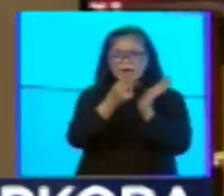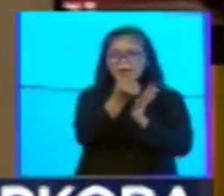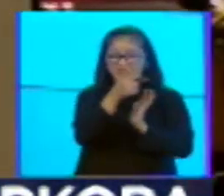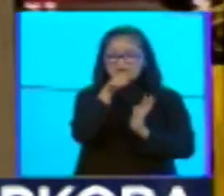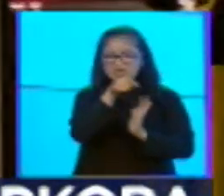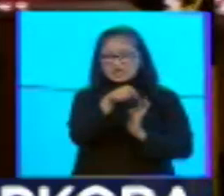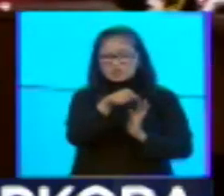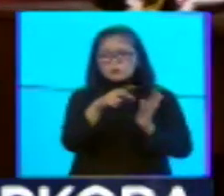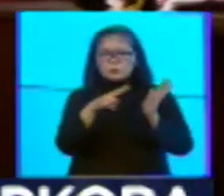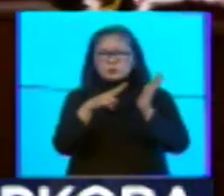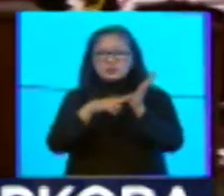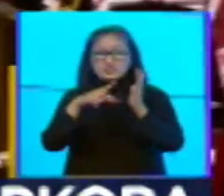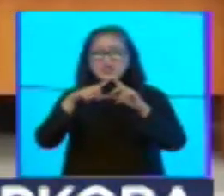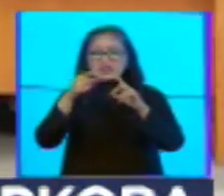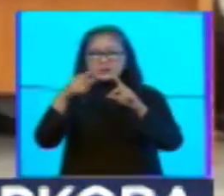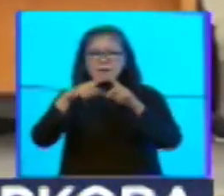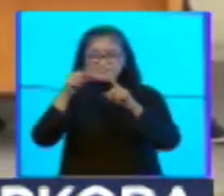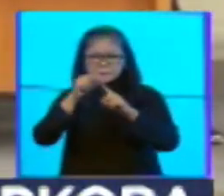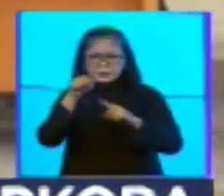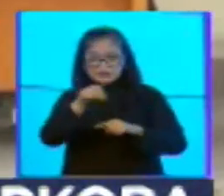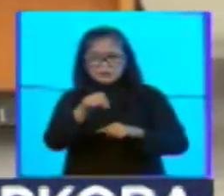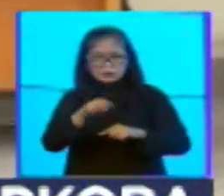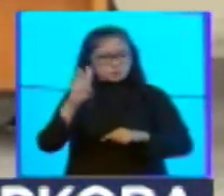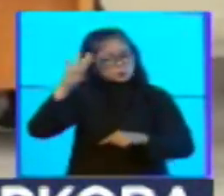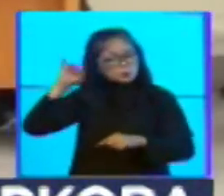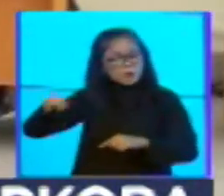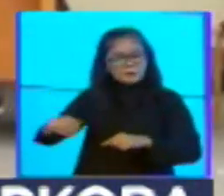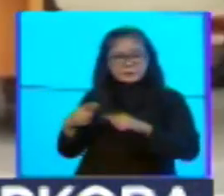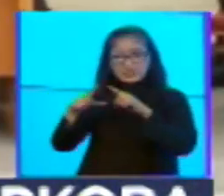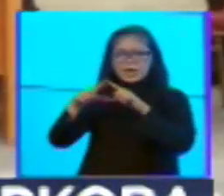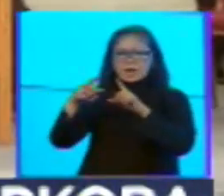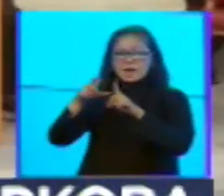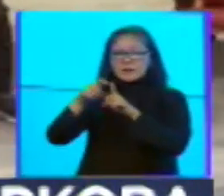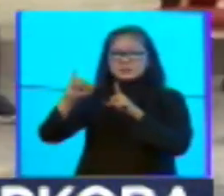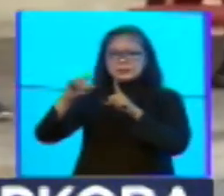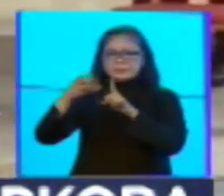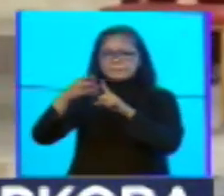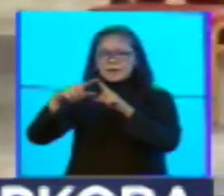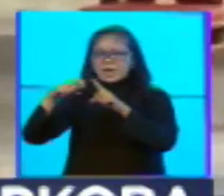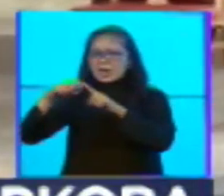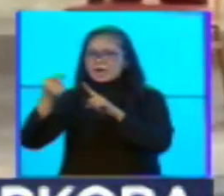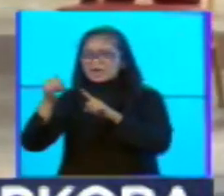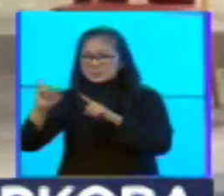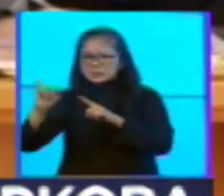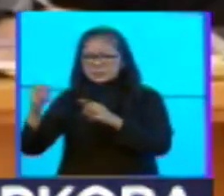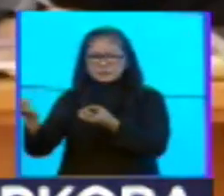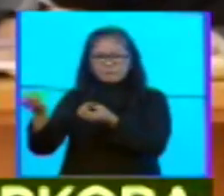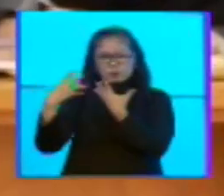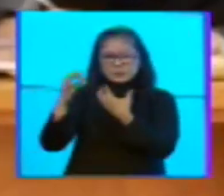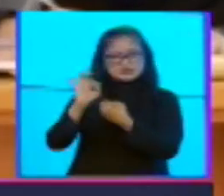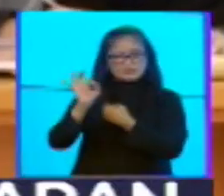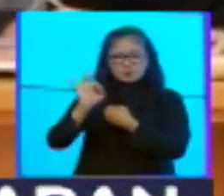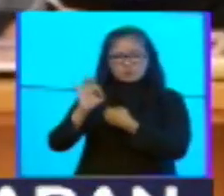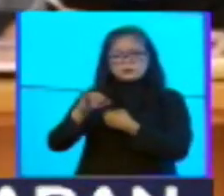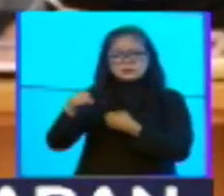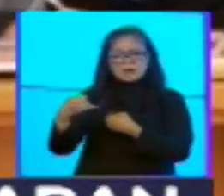sampai saat ini masih belum mendapatkan informasi secara jelas dari pihak kepolisian. Akan tetapi, Kabid Humas Polda Metro Jaya, Kombes Pol Yusri Yunus